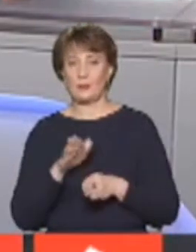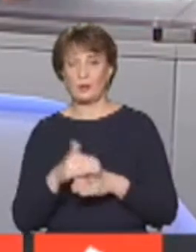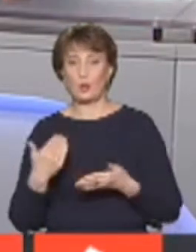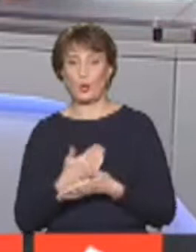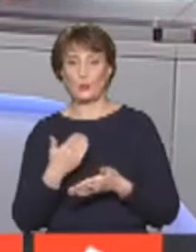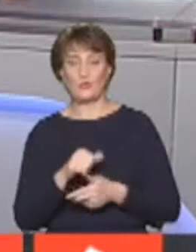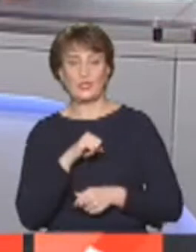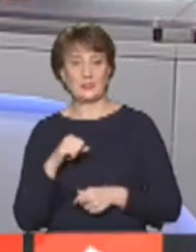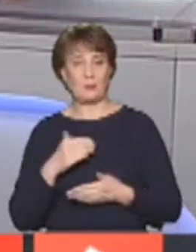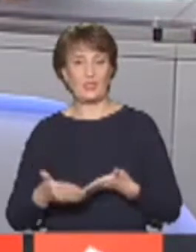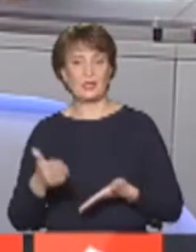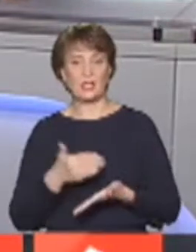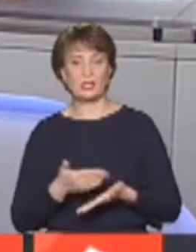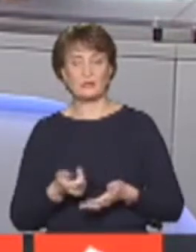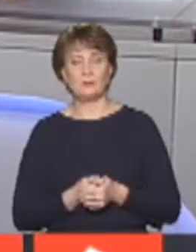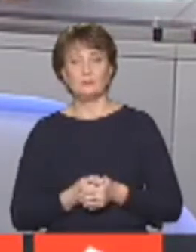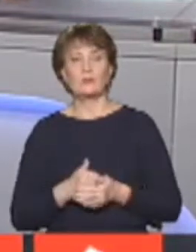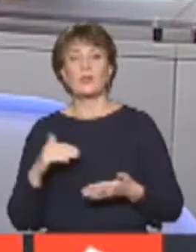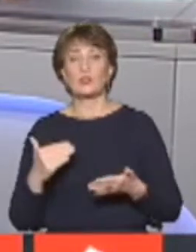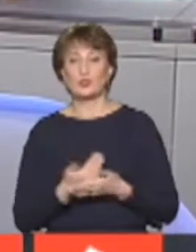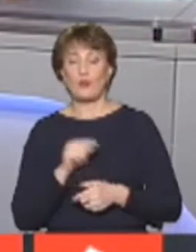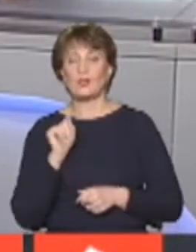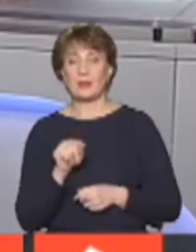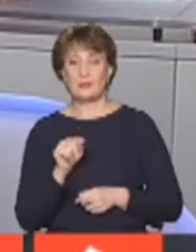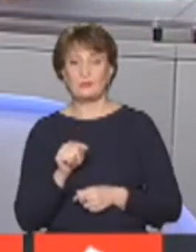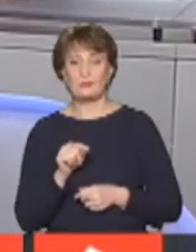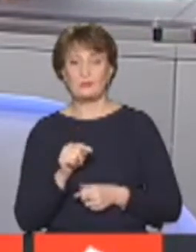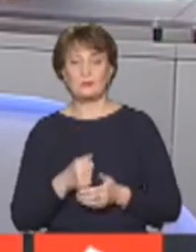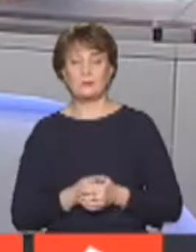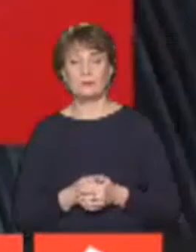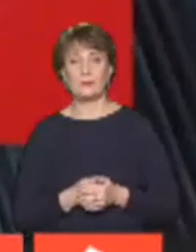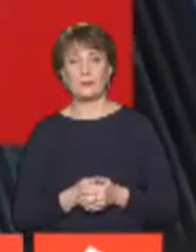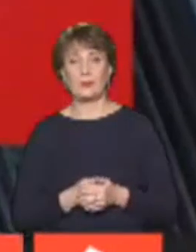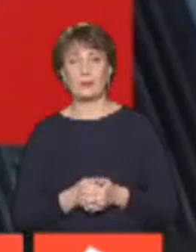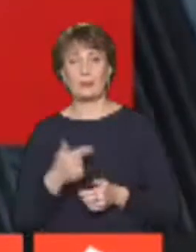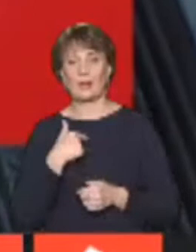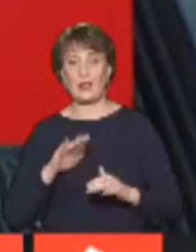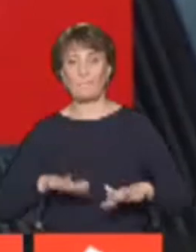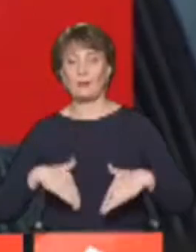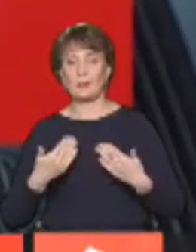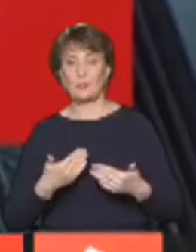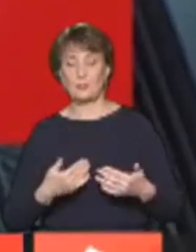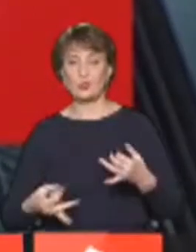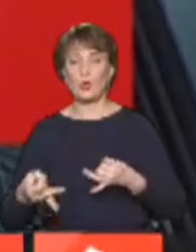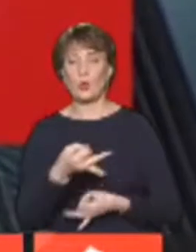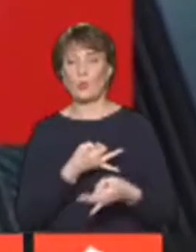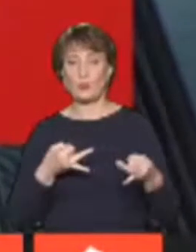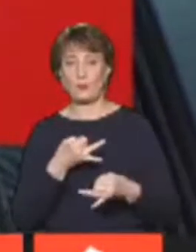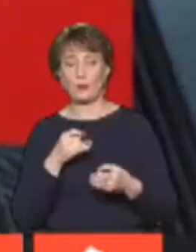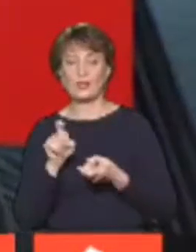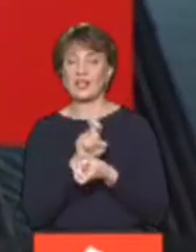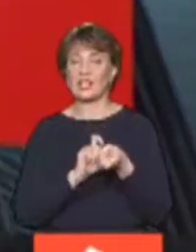вже самих мереж? Знову-таки, я б пропонував би обговорювати не чутки,